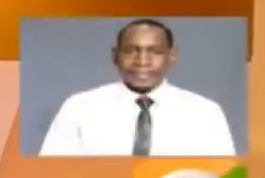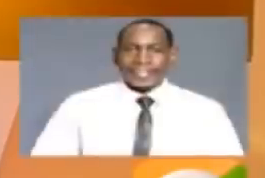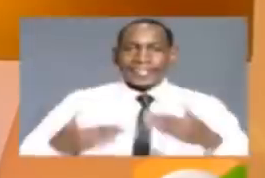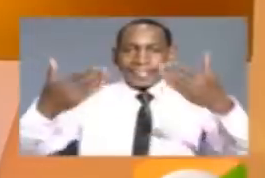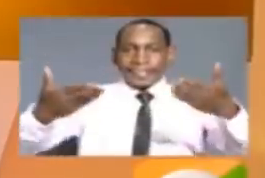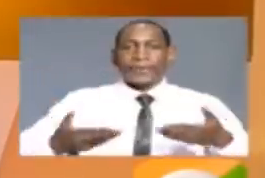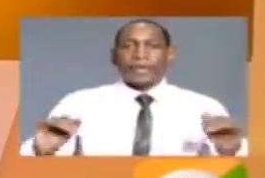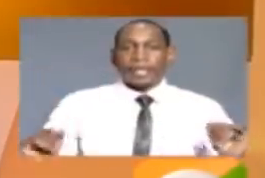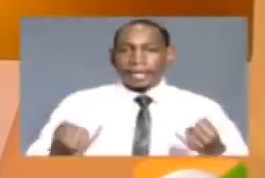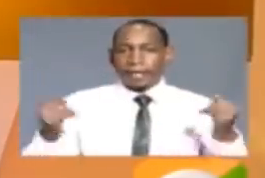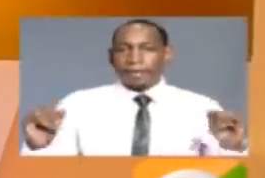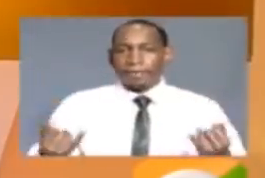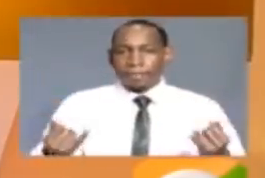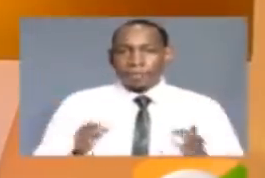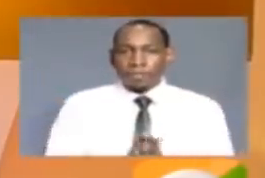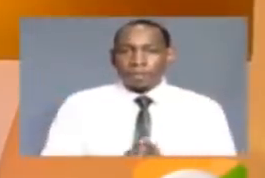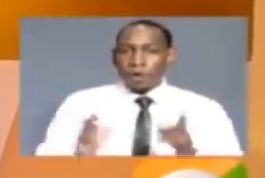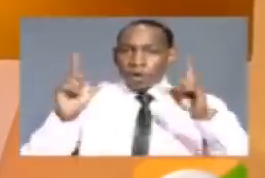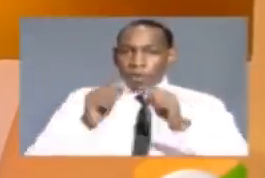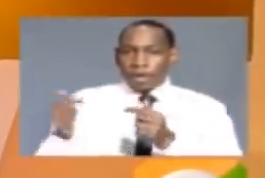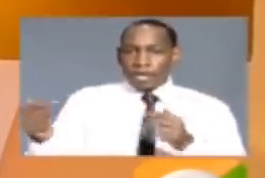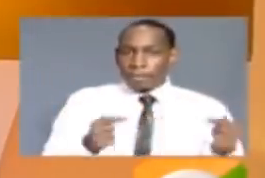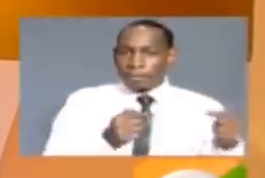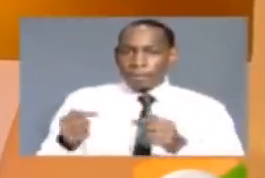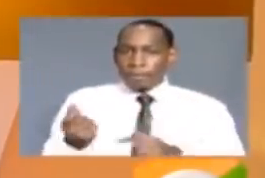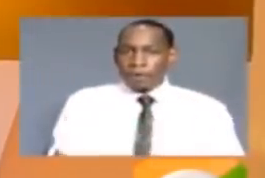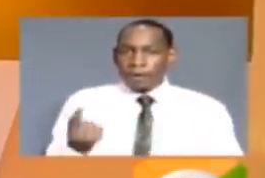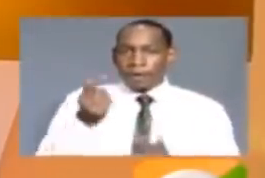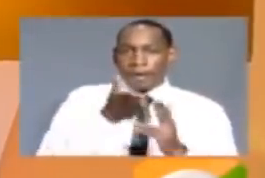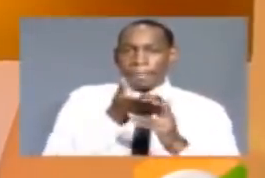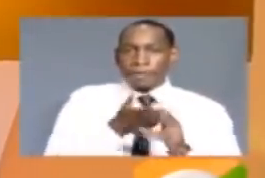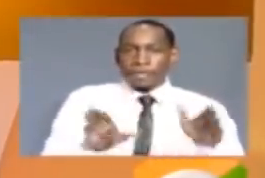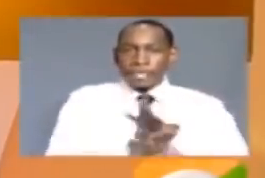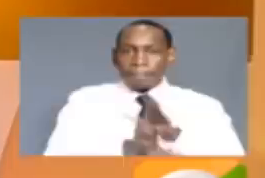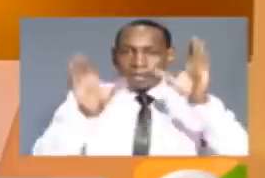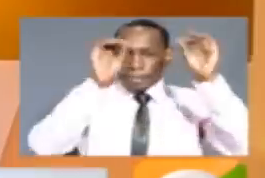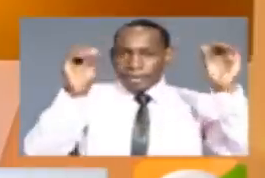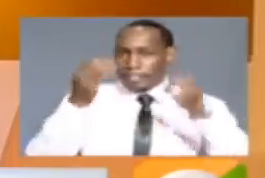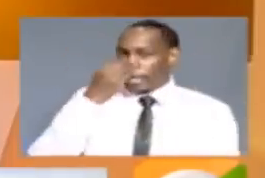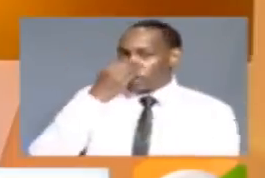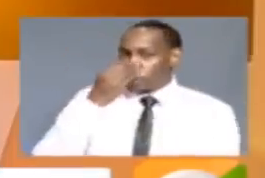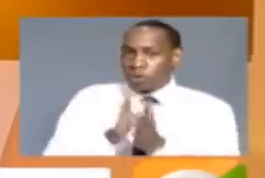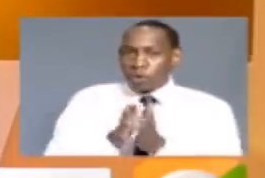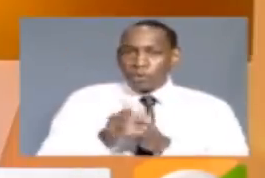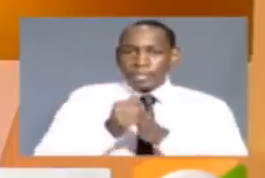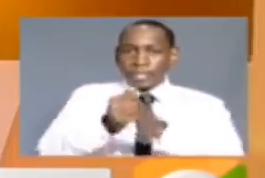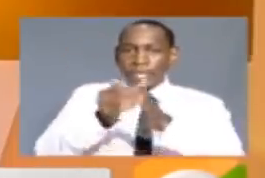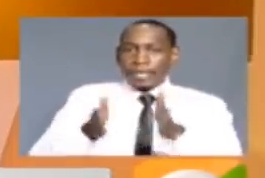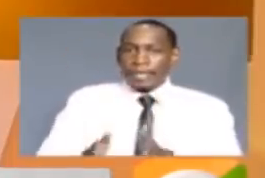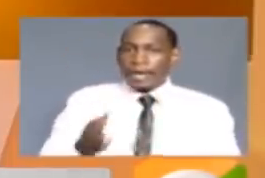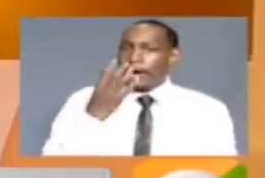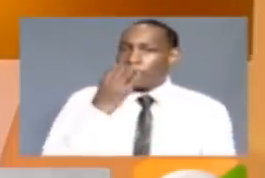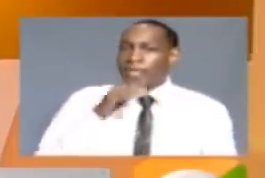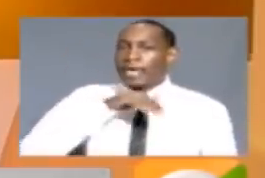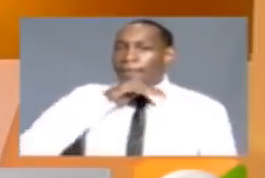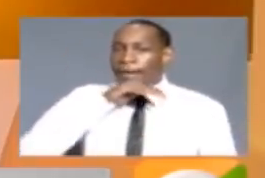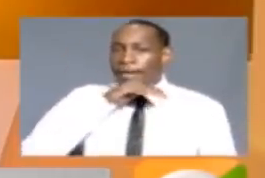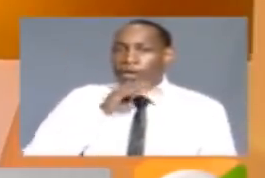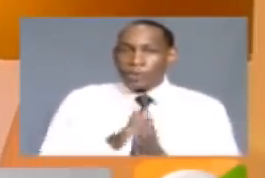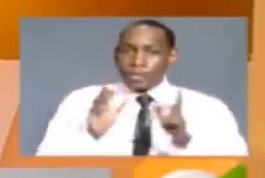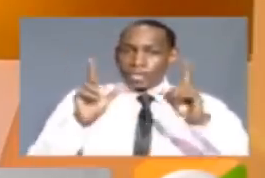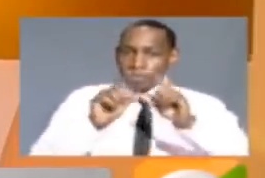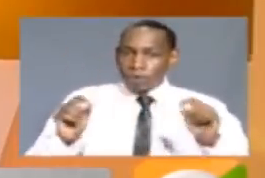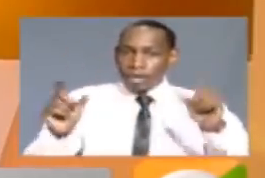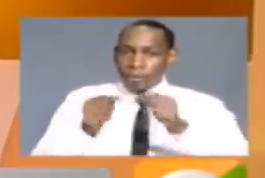Karibu kwa taarifa zetu. Vita vya maneno vimeibuka kati ya naibu wa Rais William Ruto na kinara wa ODM Raila Odinga, huku cheche